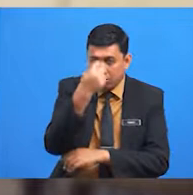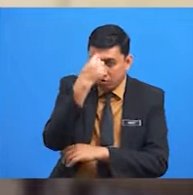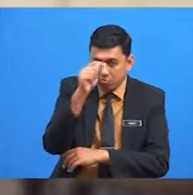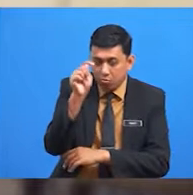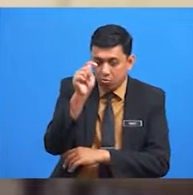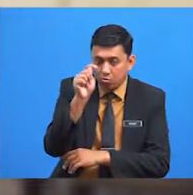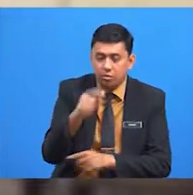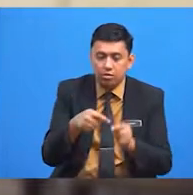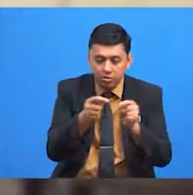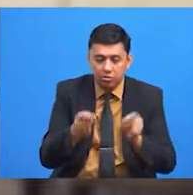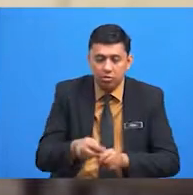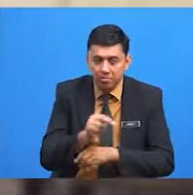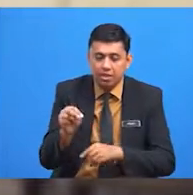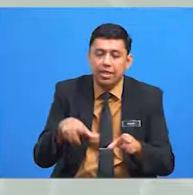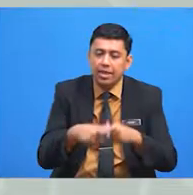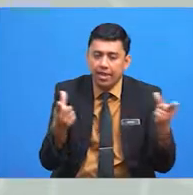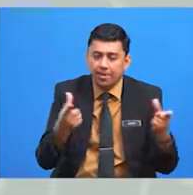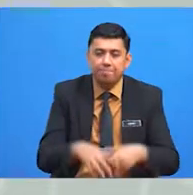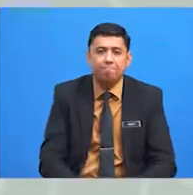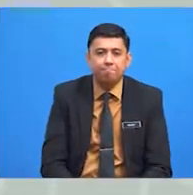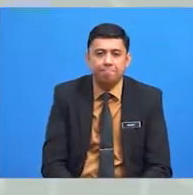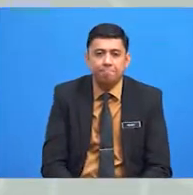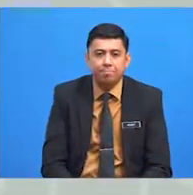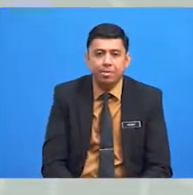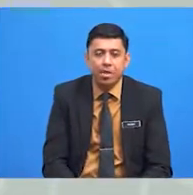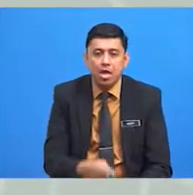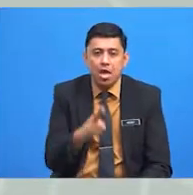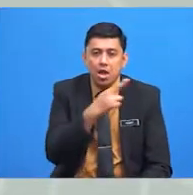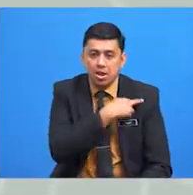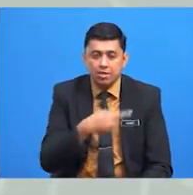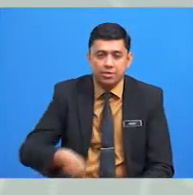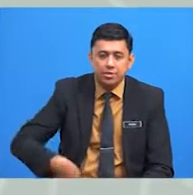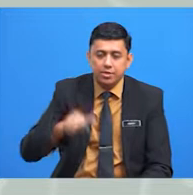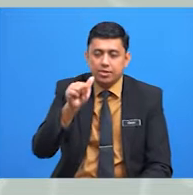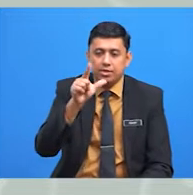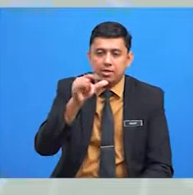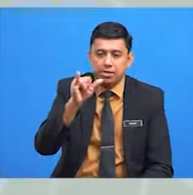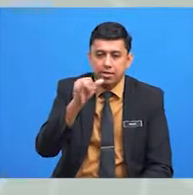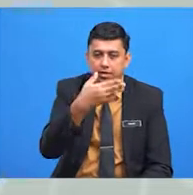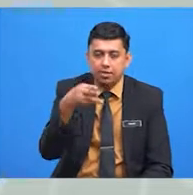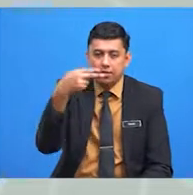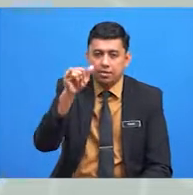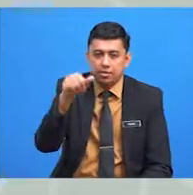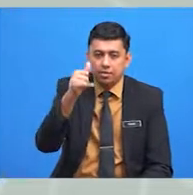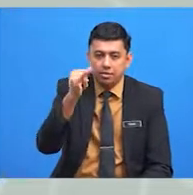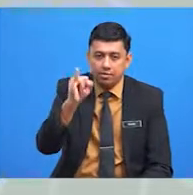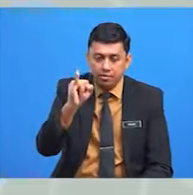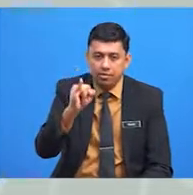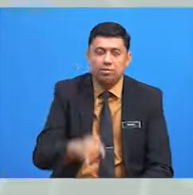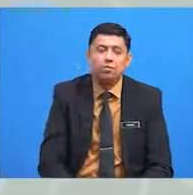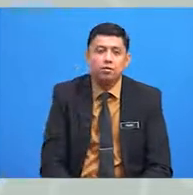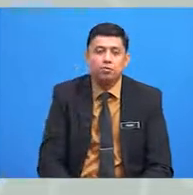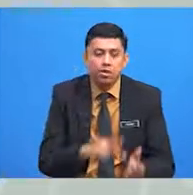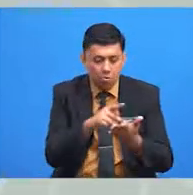tempatan yang berikut. Raja Ali Haji, tokoh pertengahan abad ke-19 dari